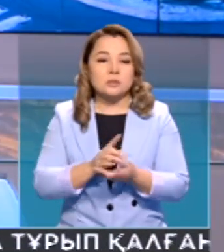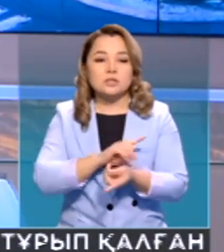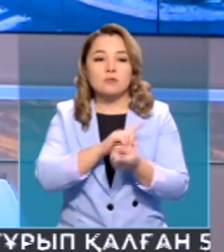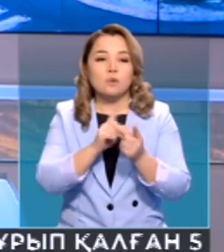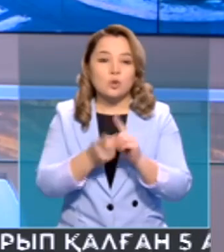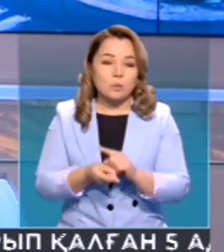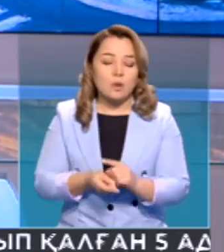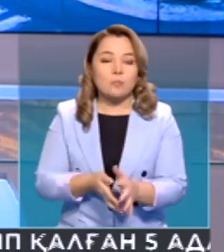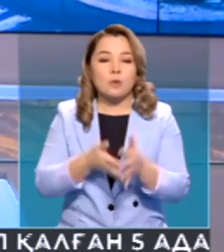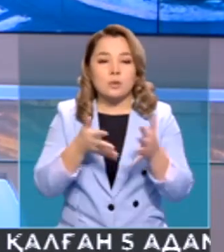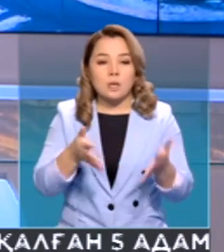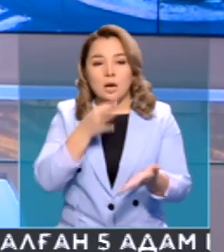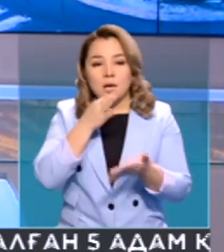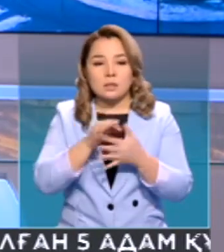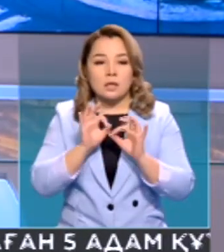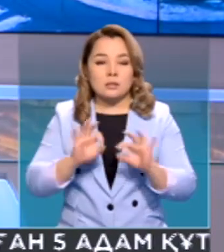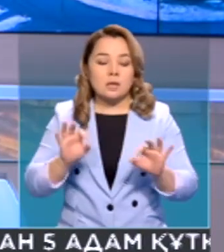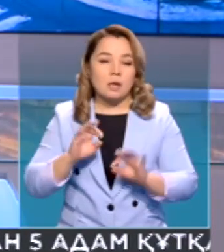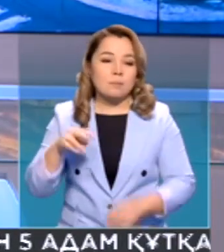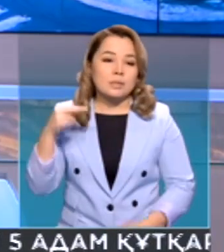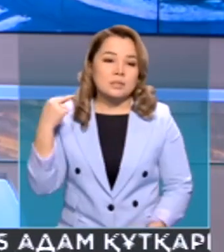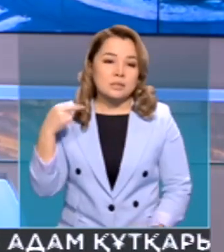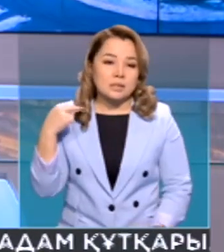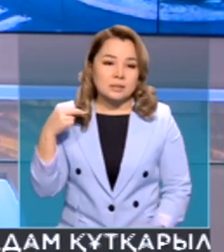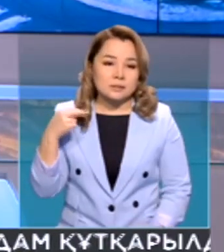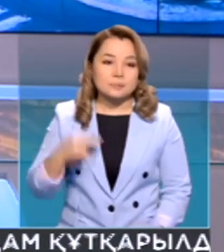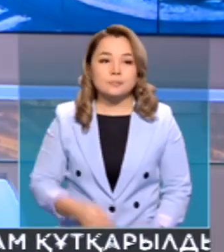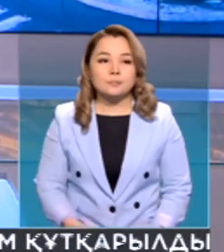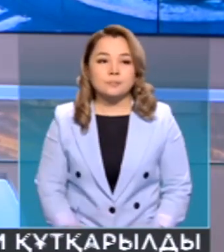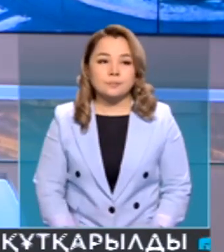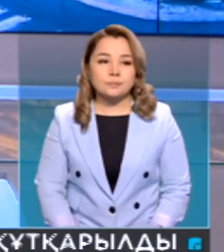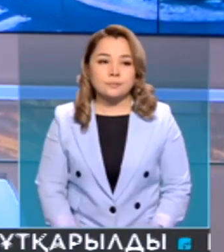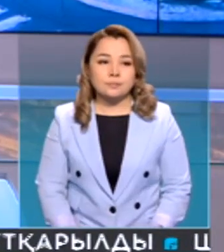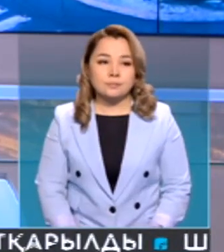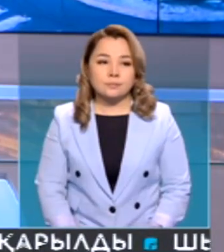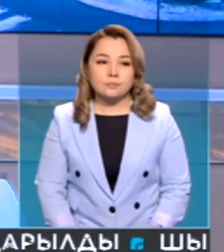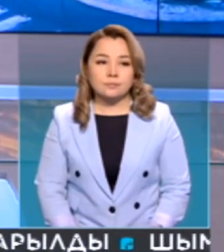реформалардың өзегі саналады, деді президент.